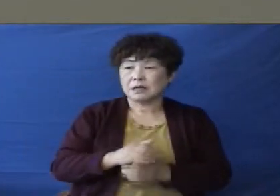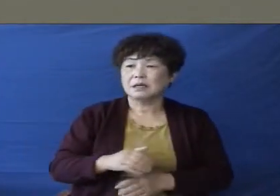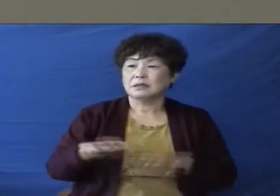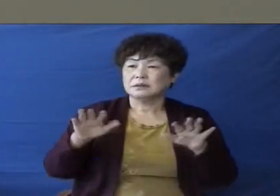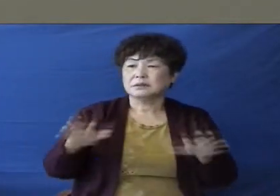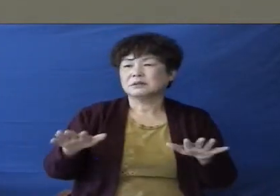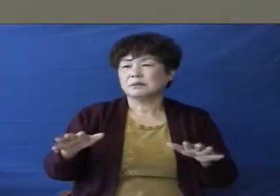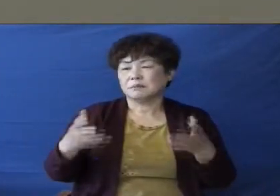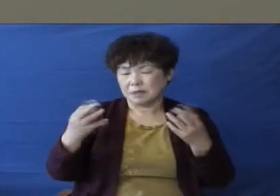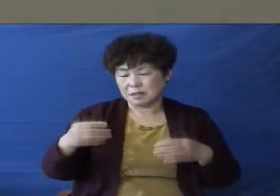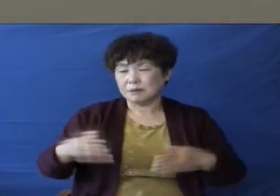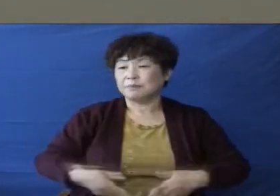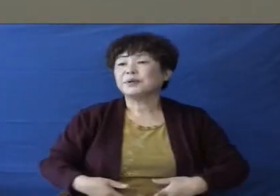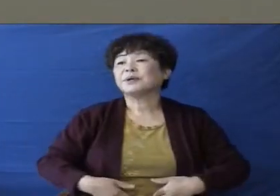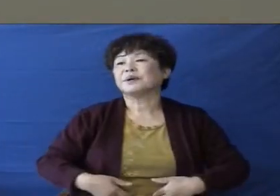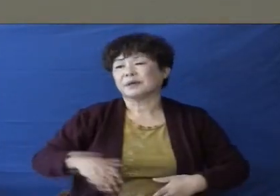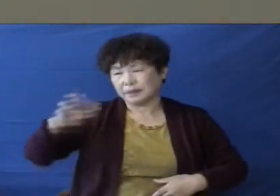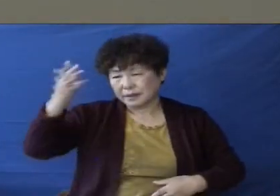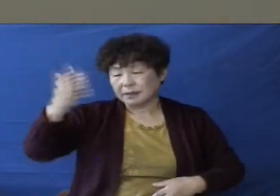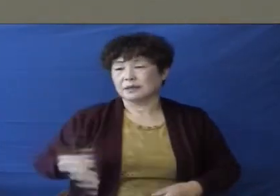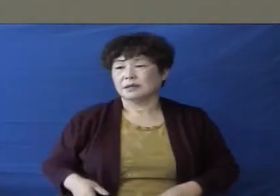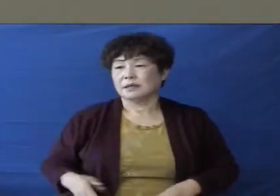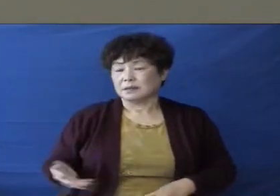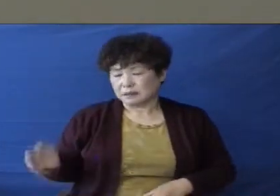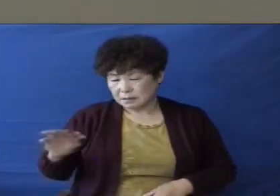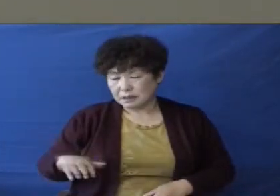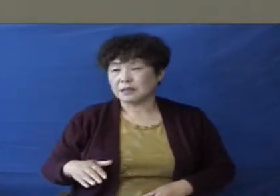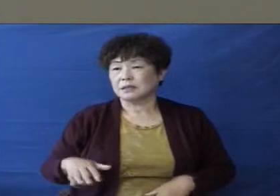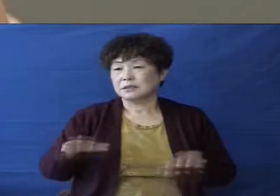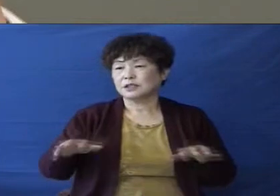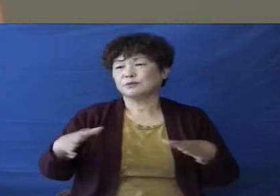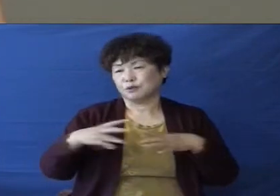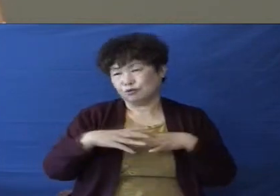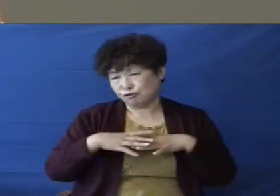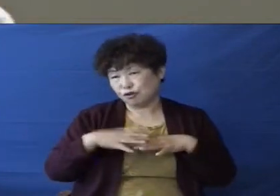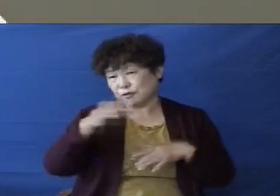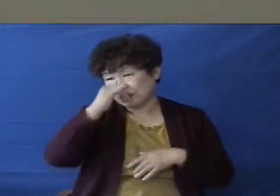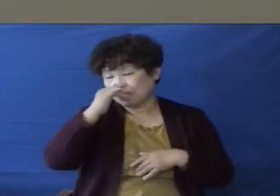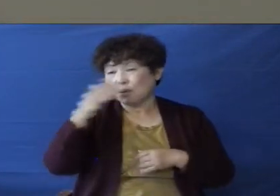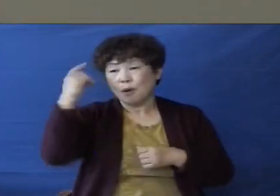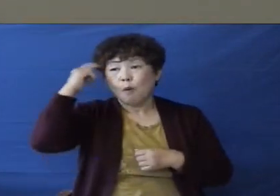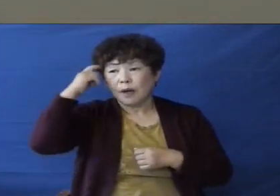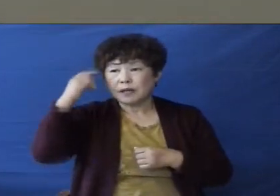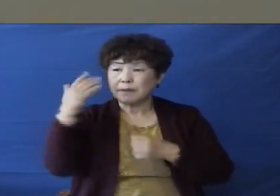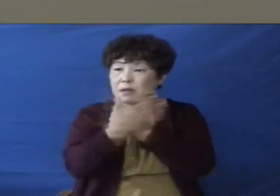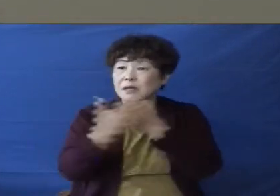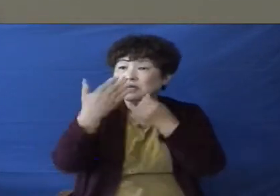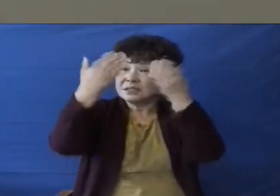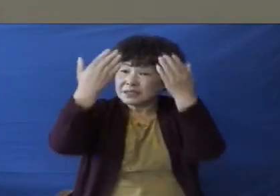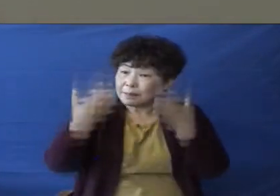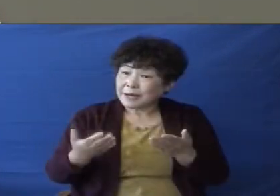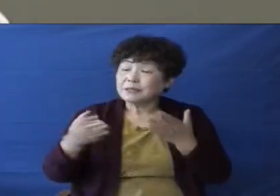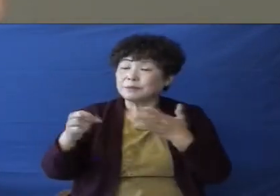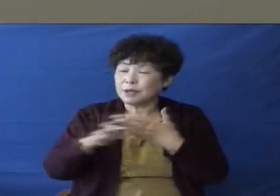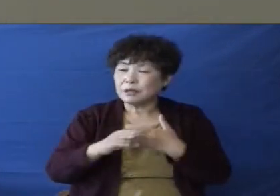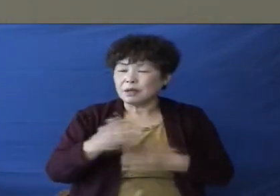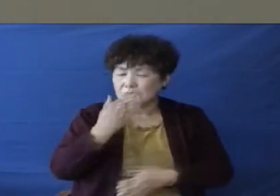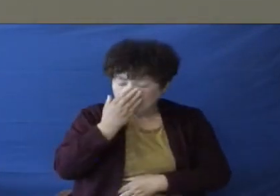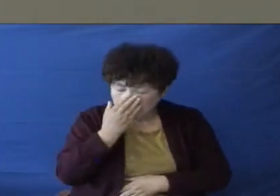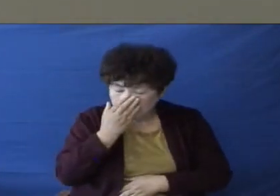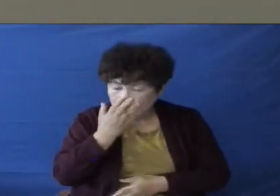사실 지금도 두렵습니다 그러나 은사를 주시면 내가 과연 끝까지 겸손하게 주님 날아갈